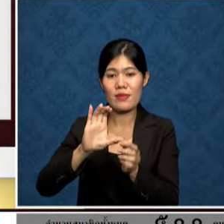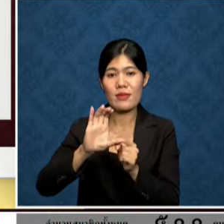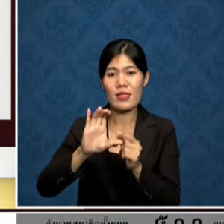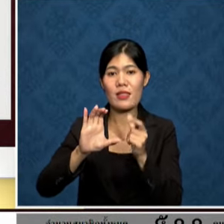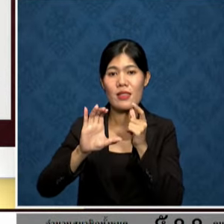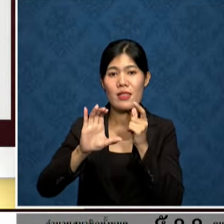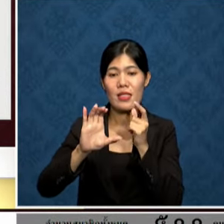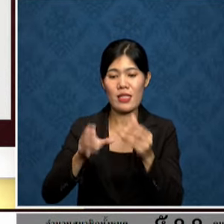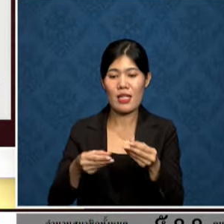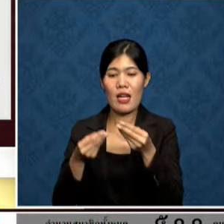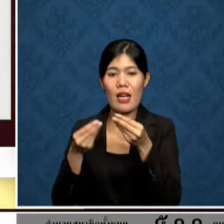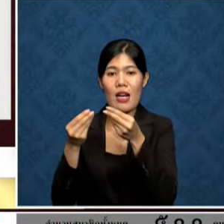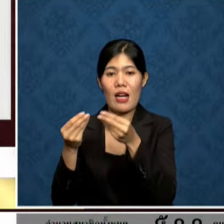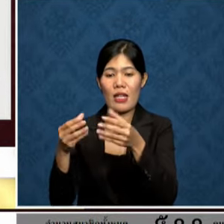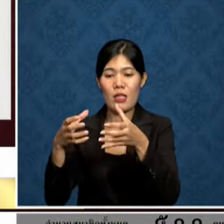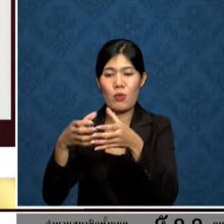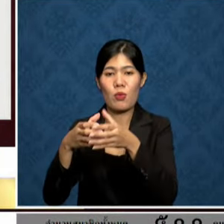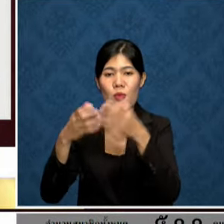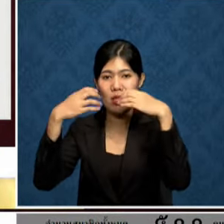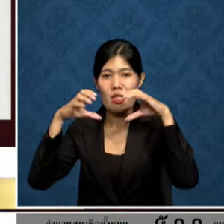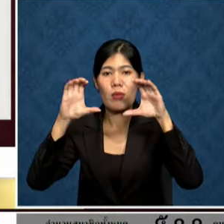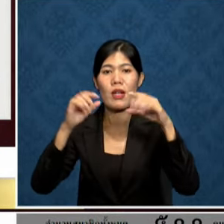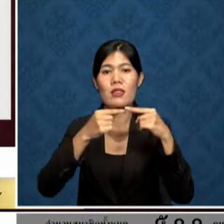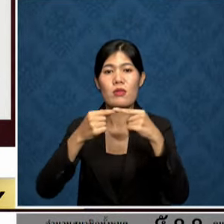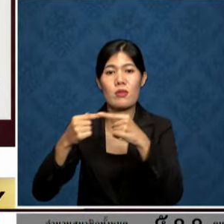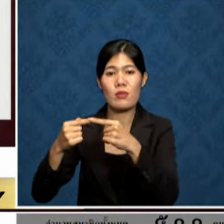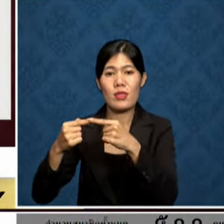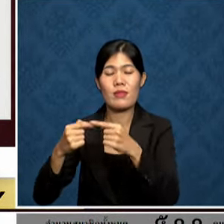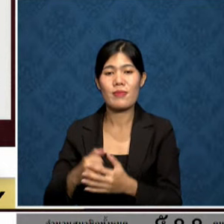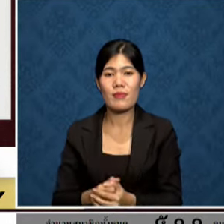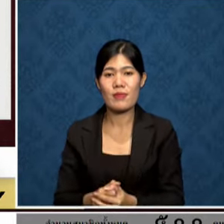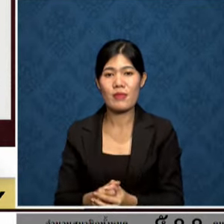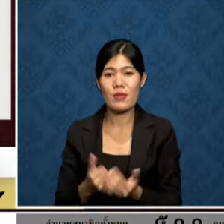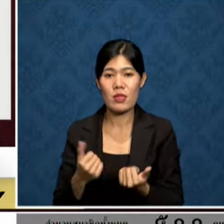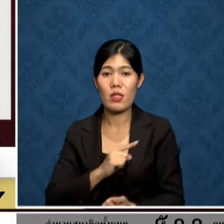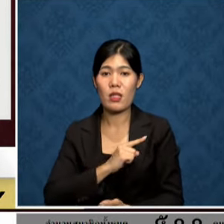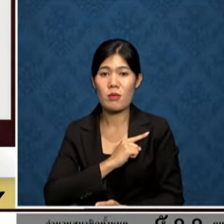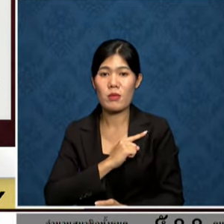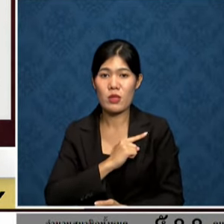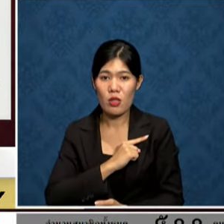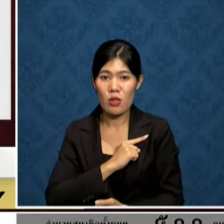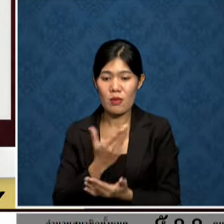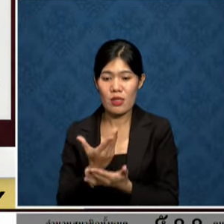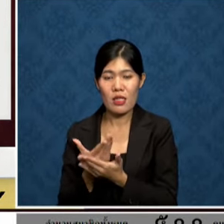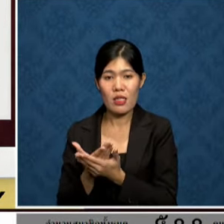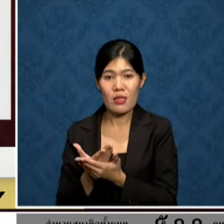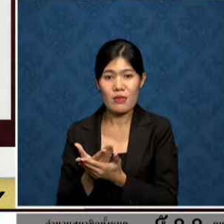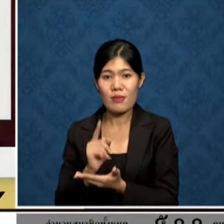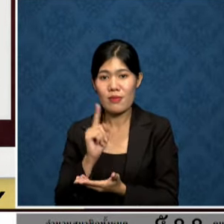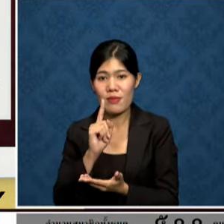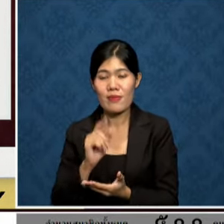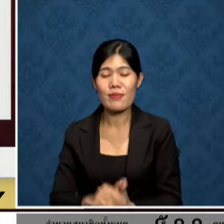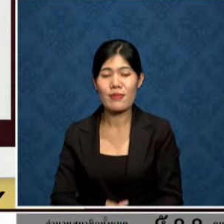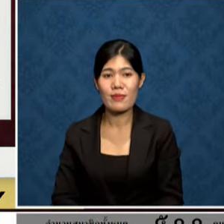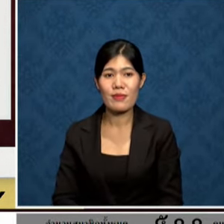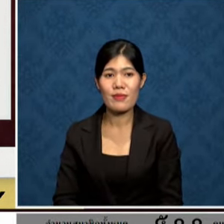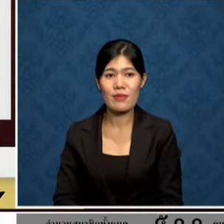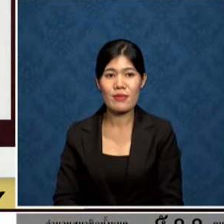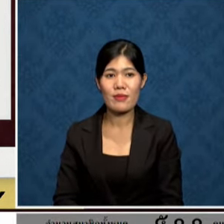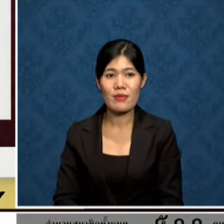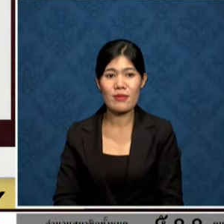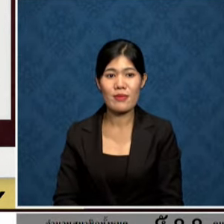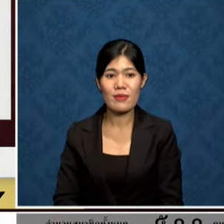เพดานนี้ให้กับรัฐบาลต่อไปแบบนี้มีความรับผิดชอบทางการคลังทำไมคะค่ะ